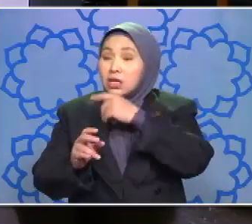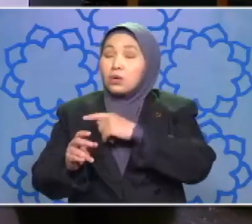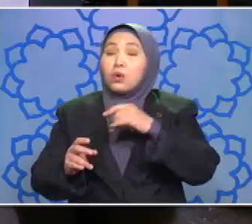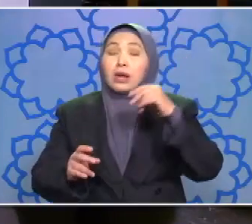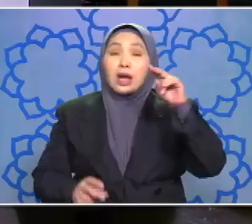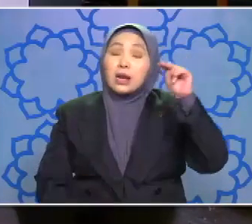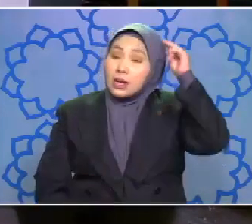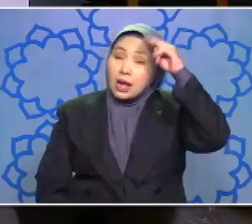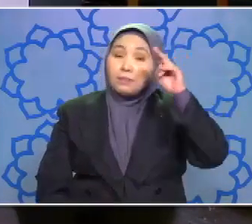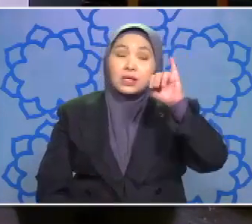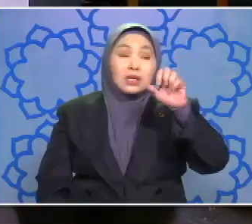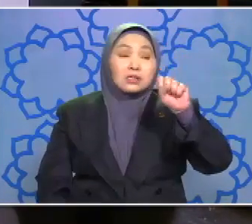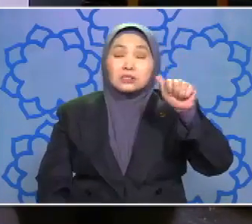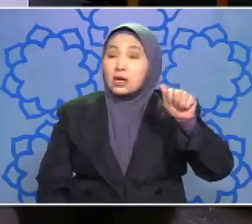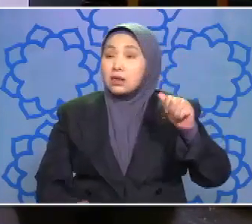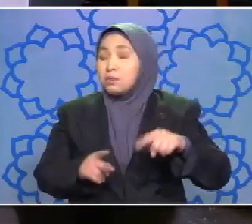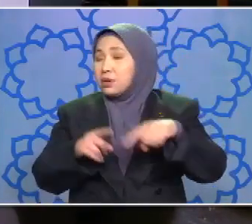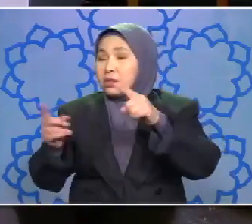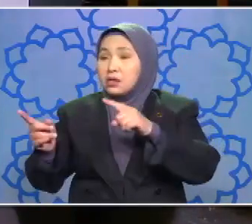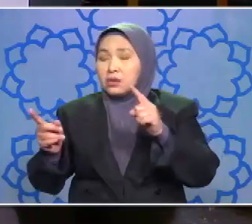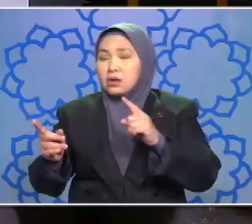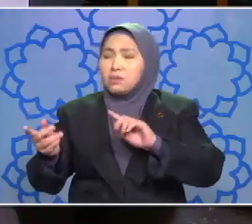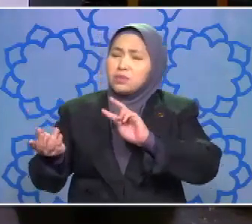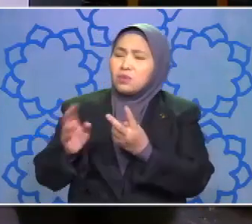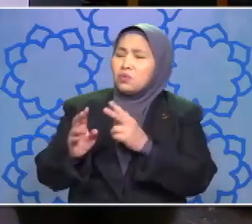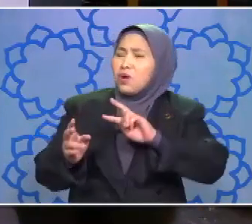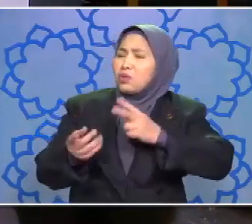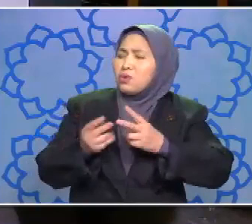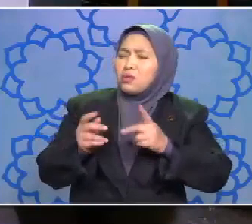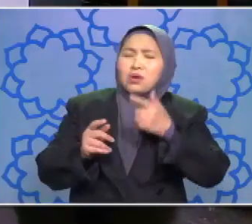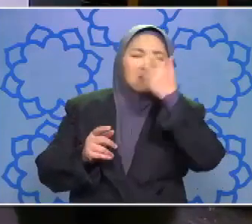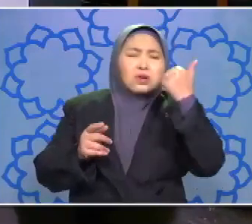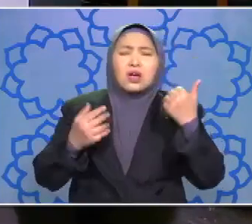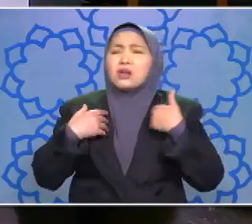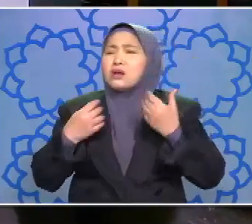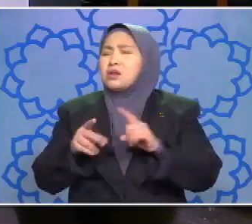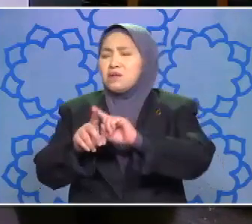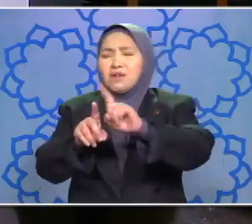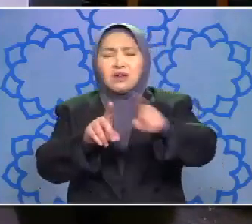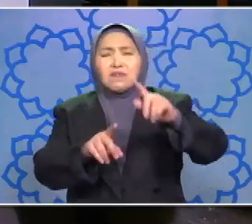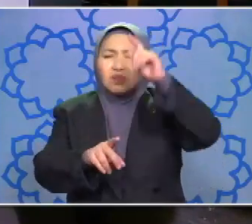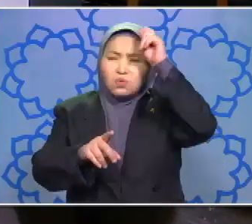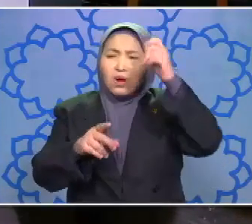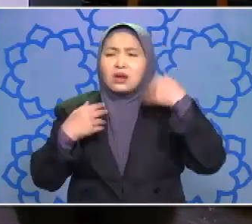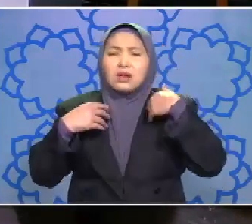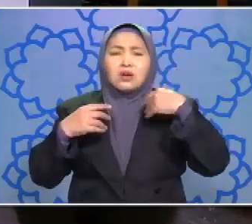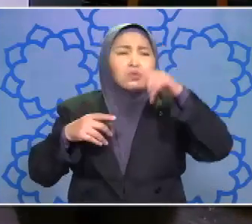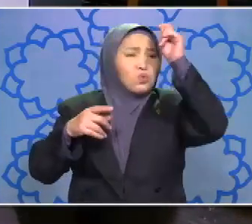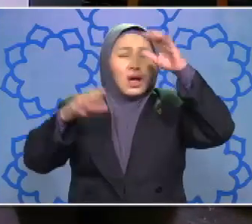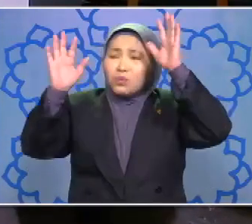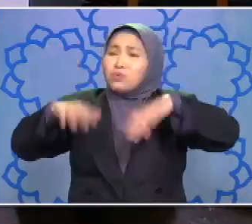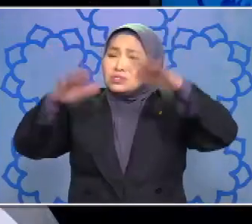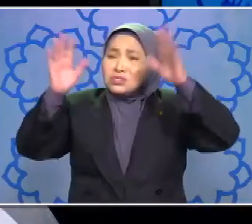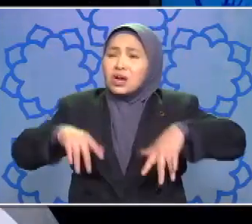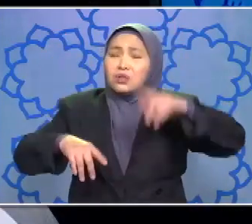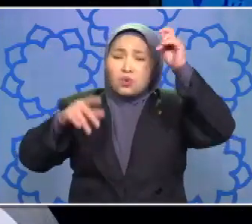ni suruh beriman, dia pergi pada tu. Dia berbolak-balik pasal dia ada banyak Tuhan. Apatah lagi kalau Tuhan yang ada Tuhan hujan, Tuhan